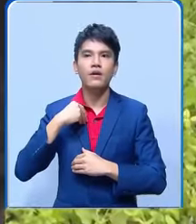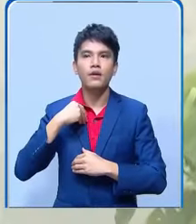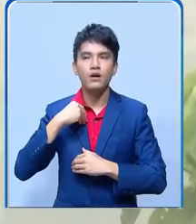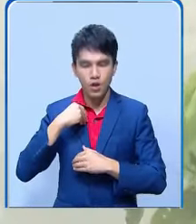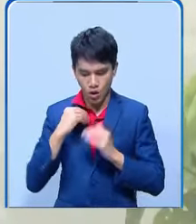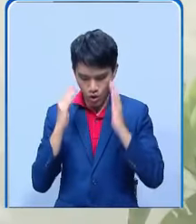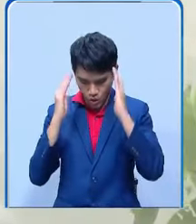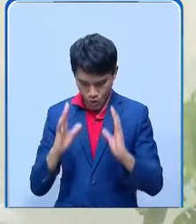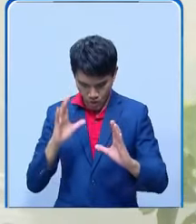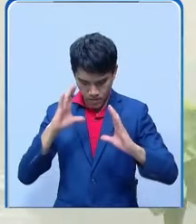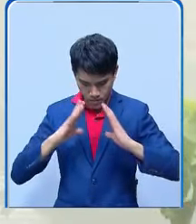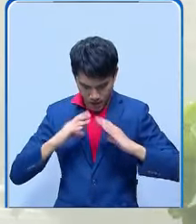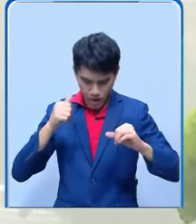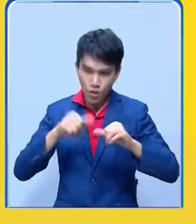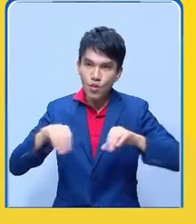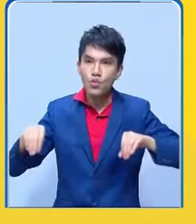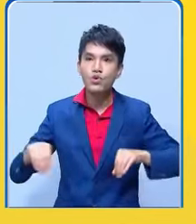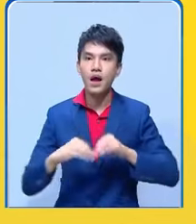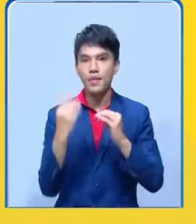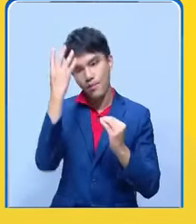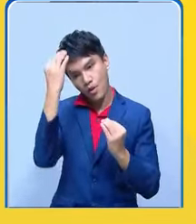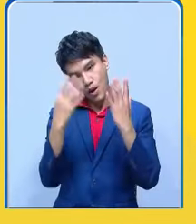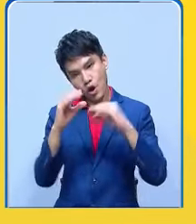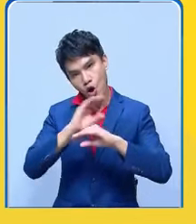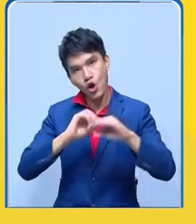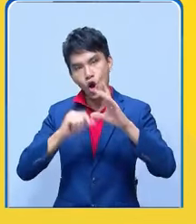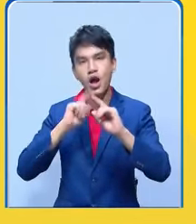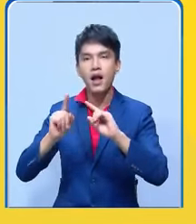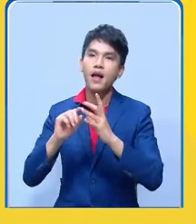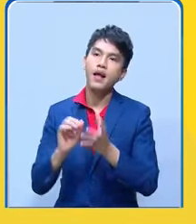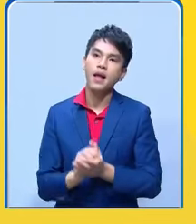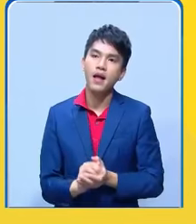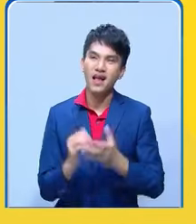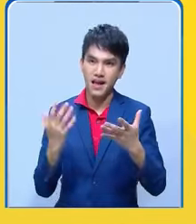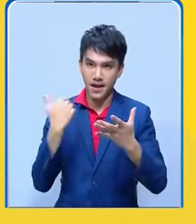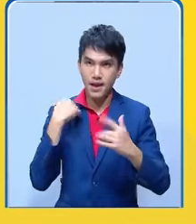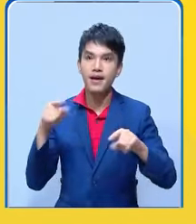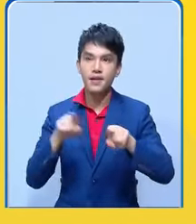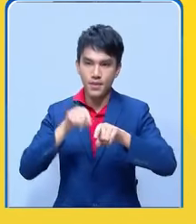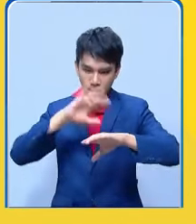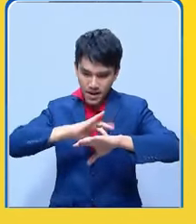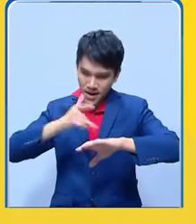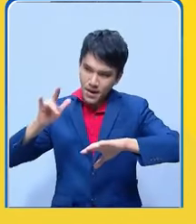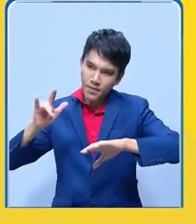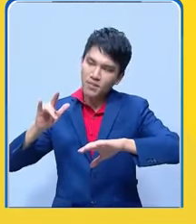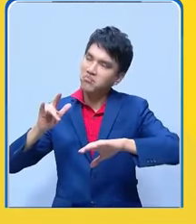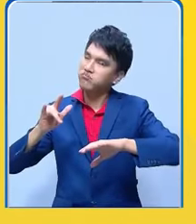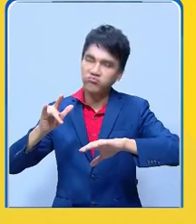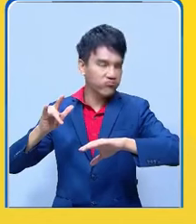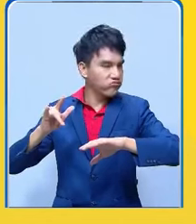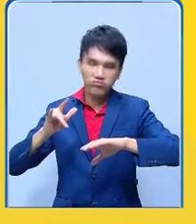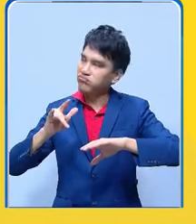นอยู่อาศัยใกล้กับพื้นที่ป่านะไปสร้างอาคารบ้านเรือนแบบนี้แล้วบางครั้งเนี่ยธรรมชาติเขาก็เล่นงานเราหนักเหมือนกัน เข